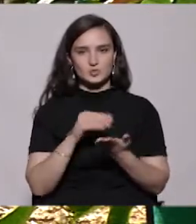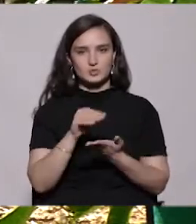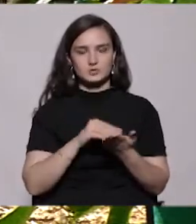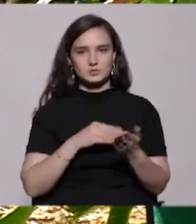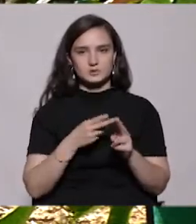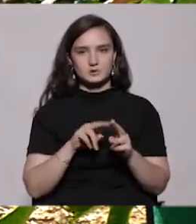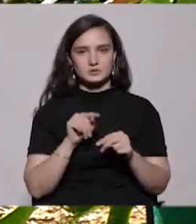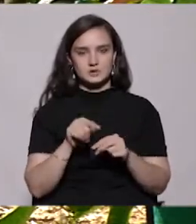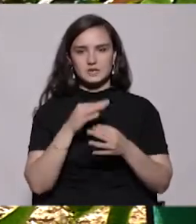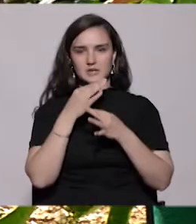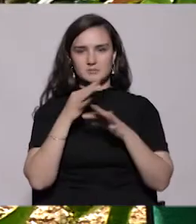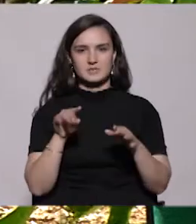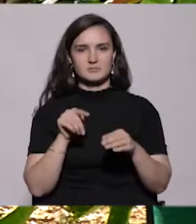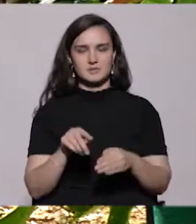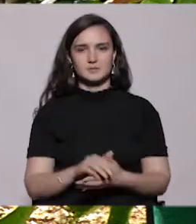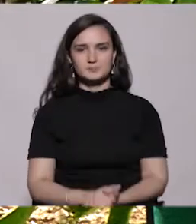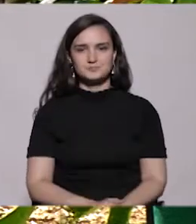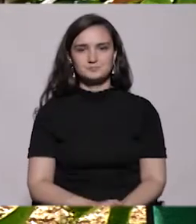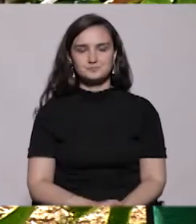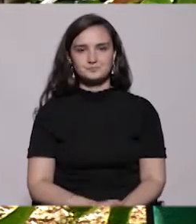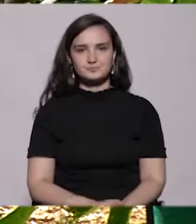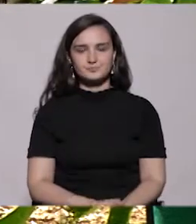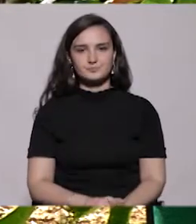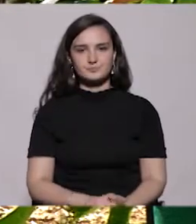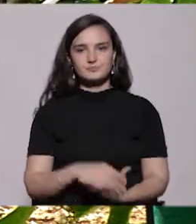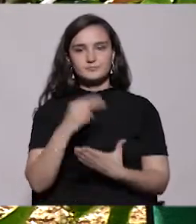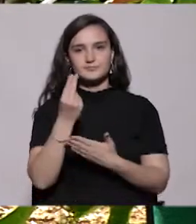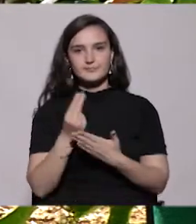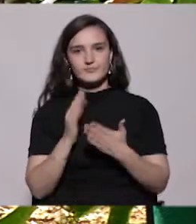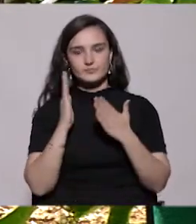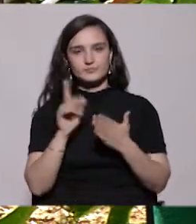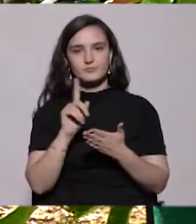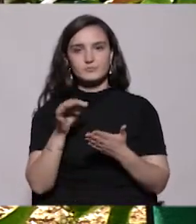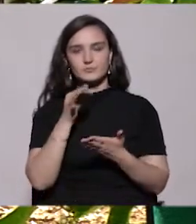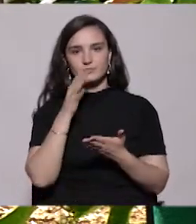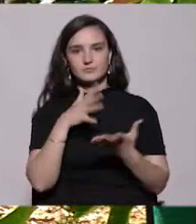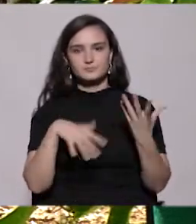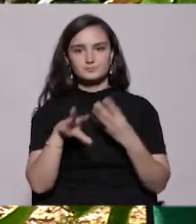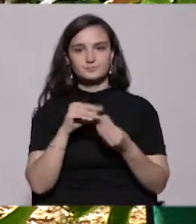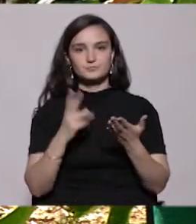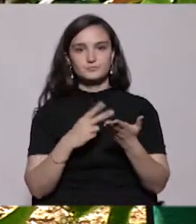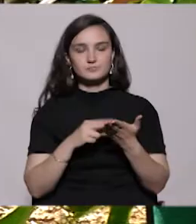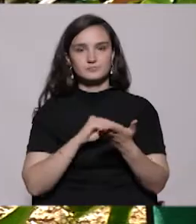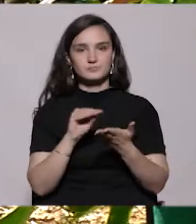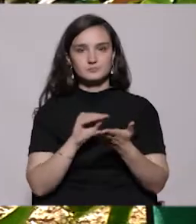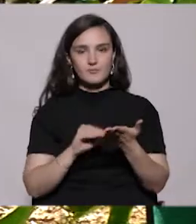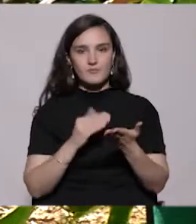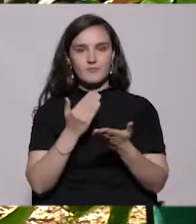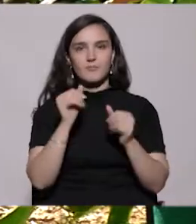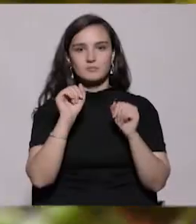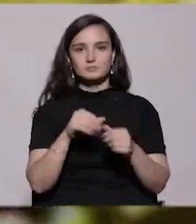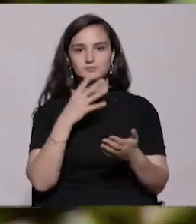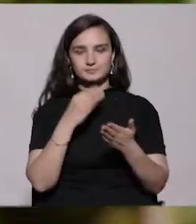ნახეთ, აიღეთ ნებისმიერი მხატვარი იქნებათ, რაც მოგეწონებათ ჟურნალში და თქვენ შეგიძლიათ